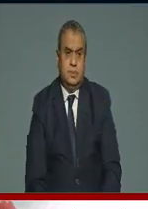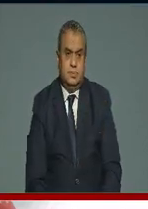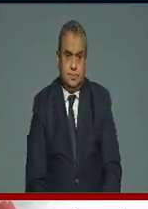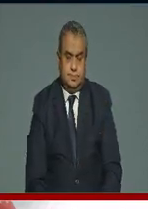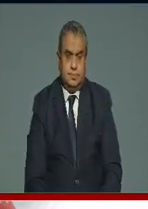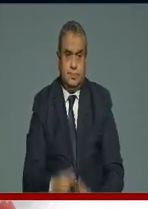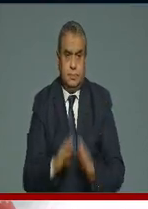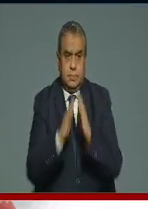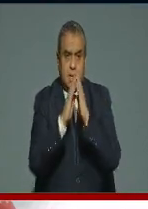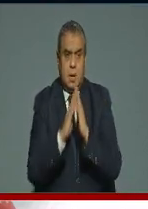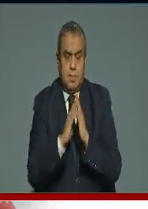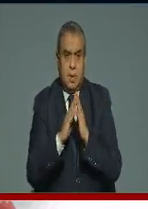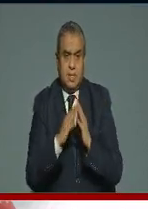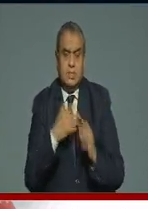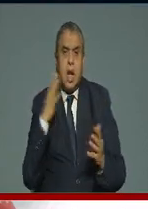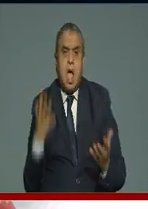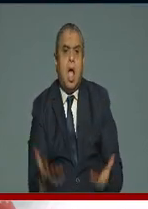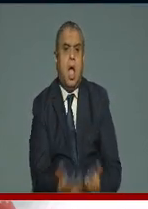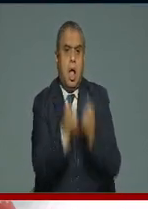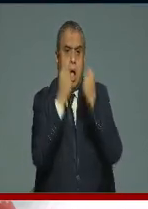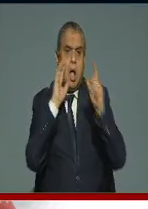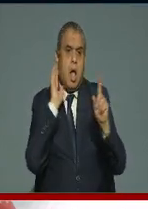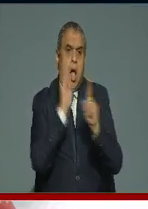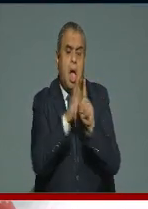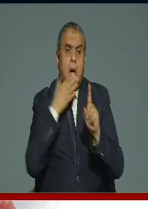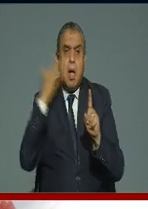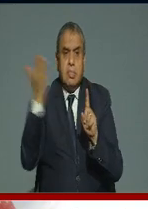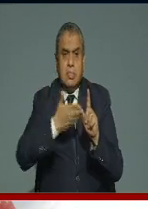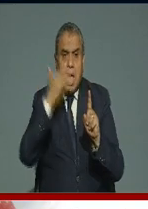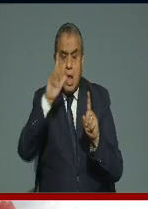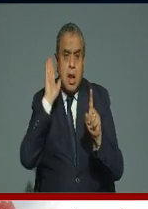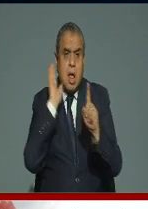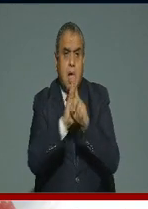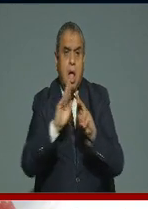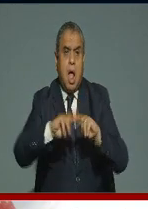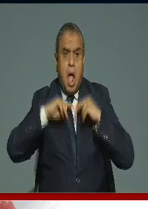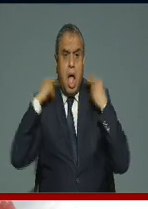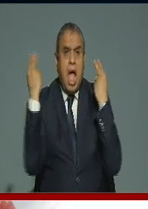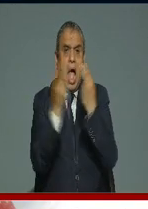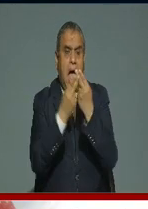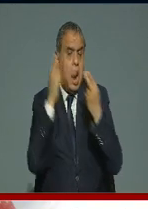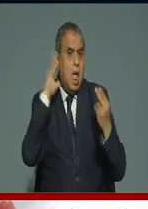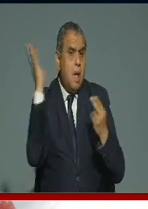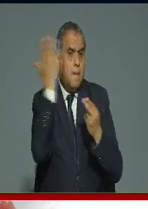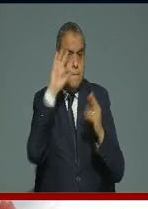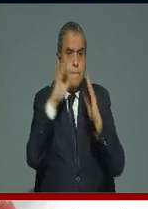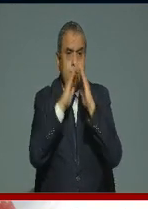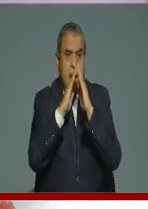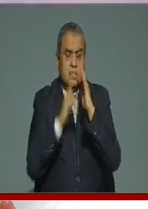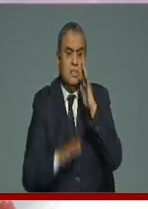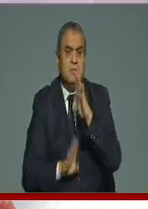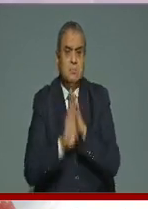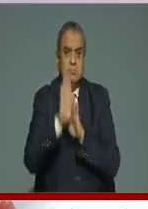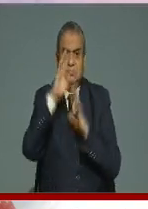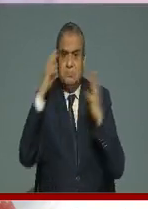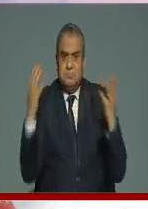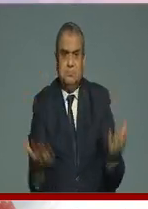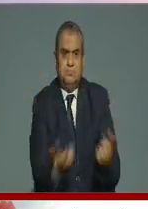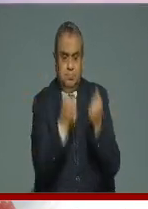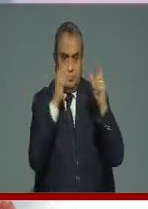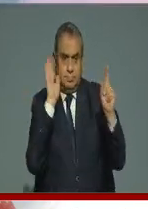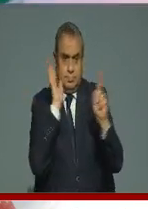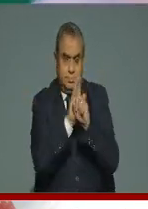مصر قلب الأمة العربية، التاريخ بيقول كده، والعالم كله بيقول كده، وعشان